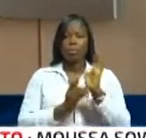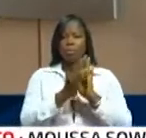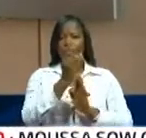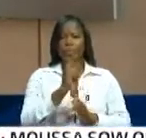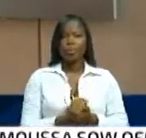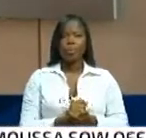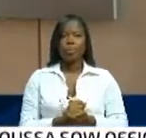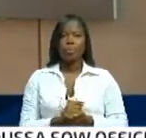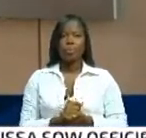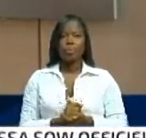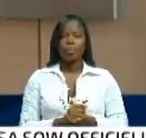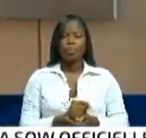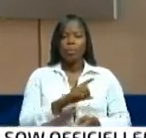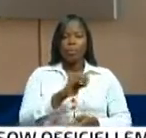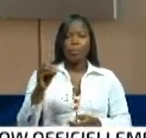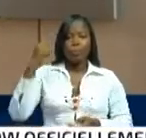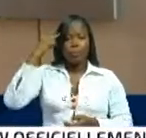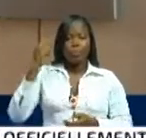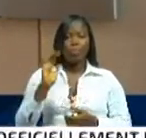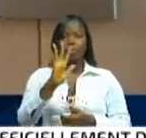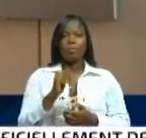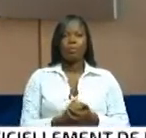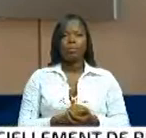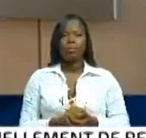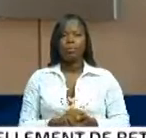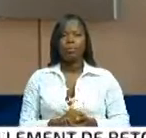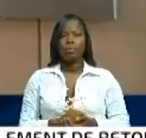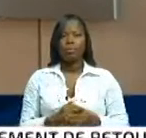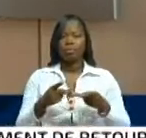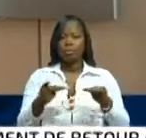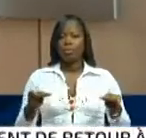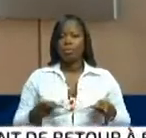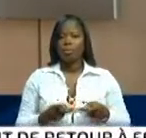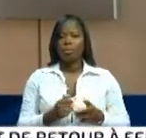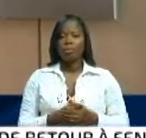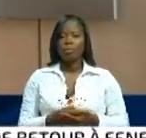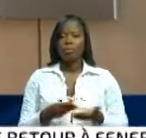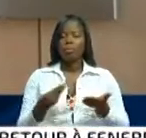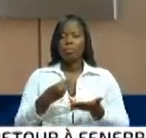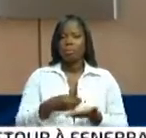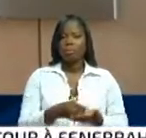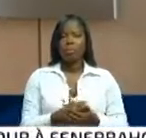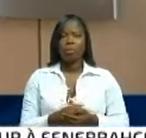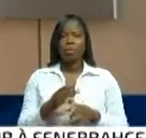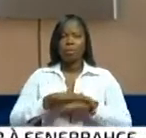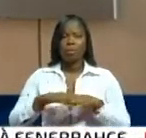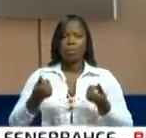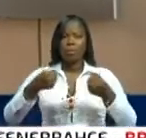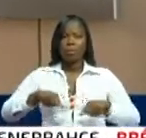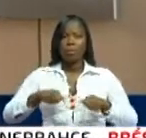exclusivement on pense à cinq piliers on pense à la planification et la budgétisation axée sur les résultats